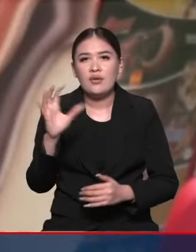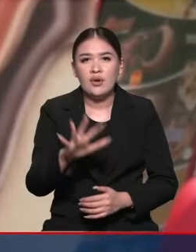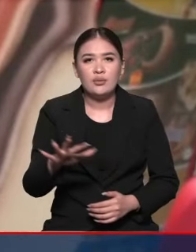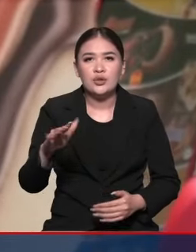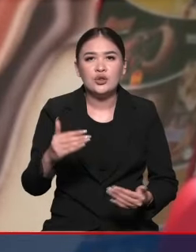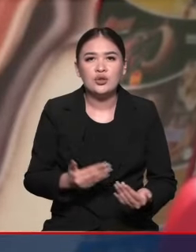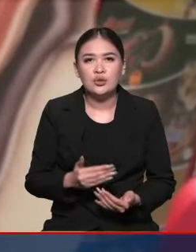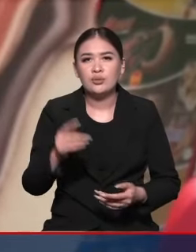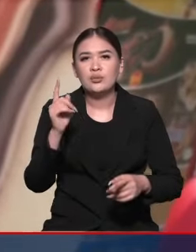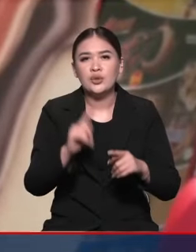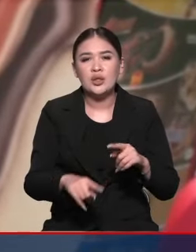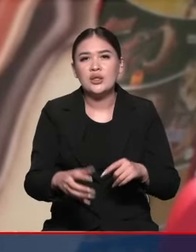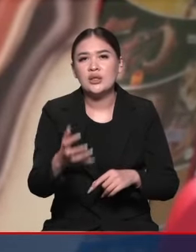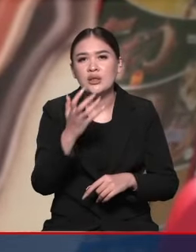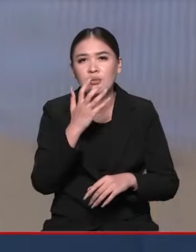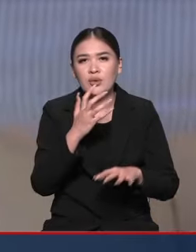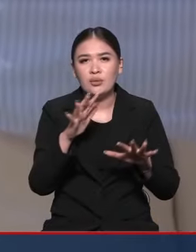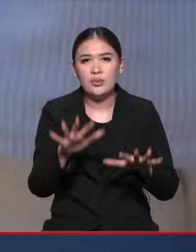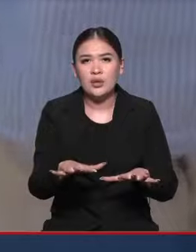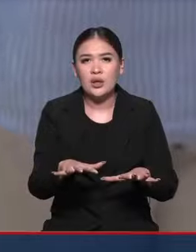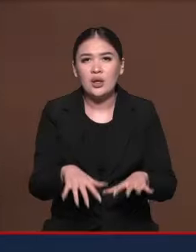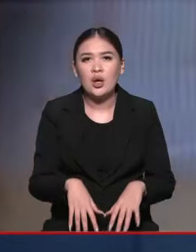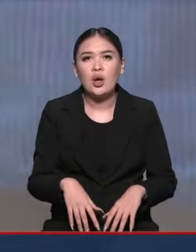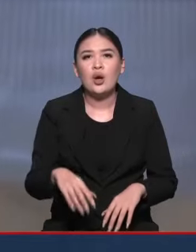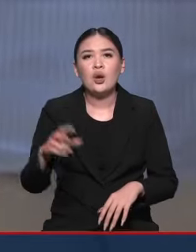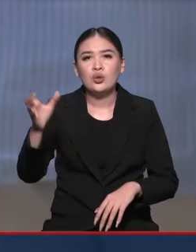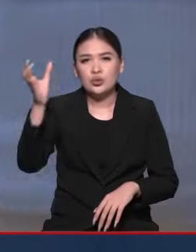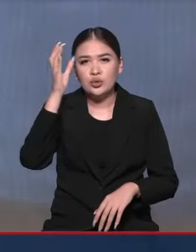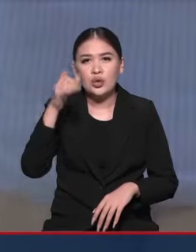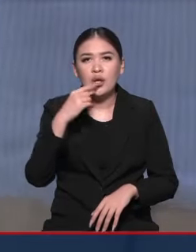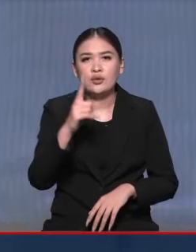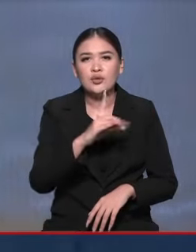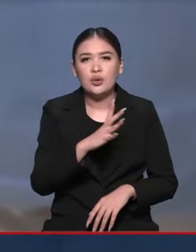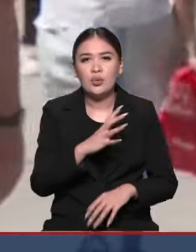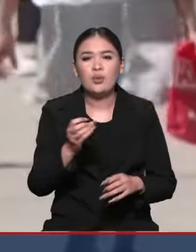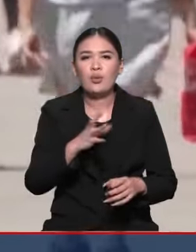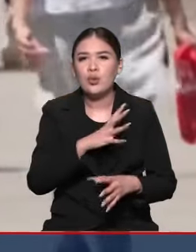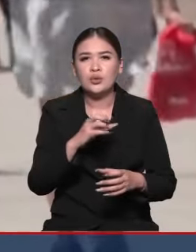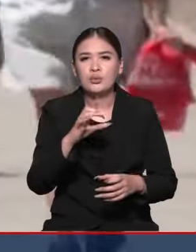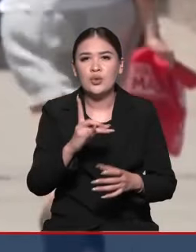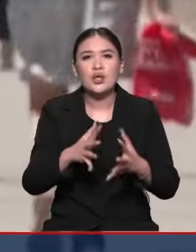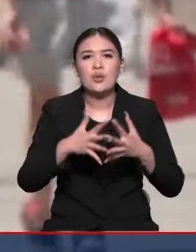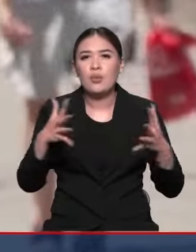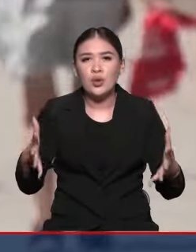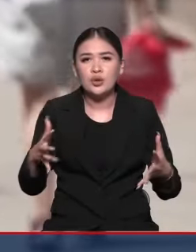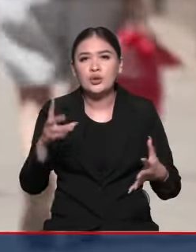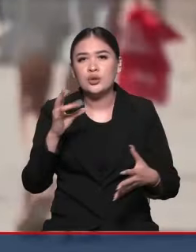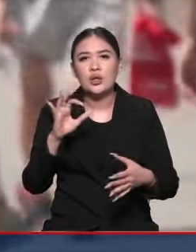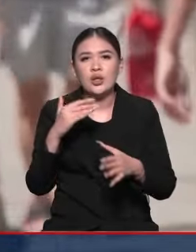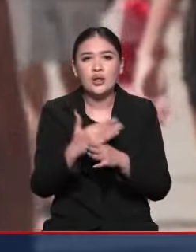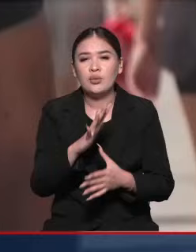самом быстро теплеющем континенте. Ученые также отметили, что жертв могло бы быть и больше, если бы не меры, помогающие